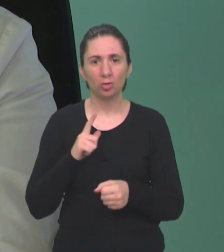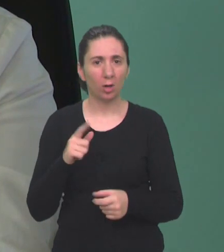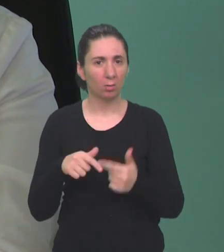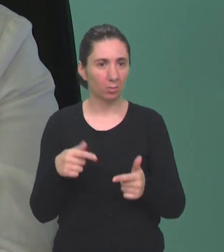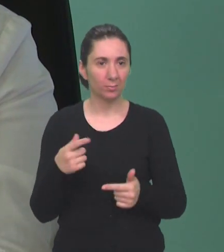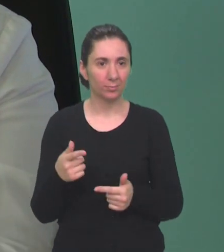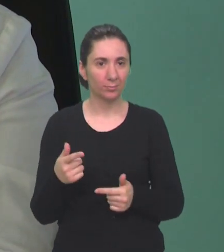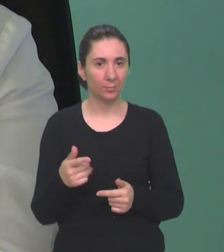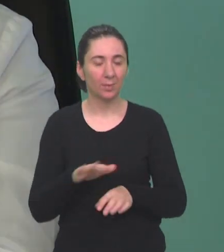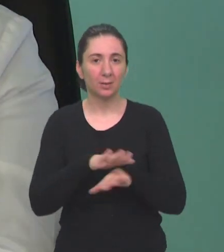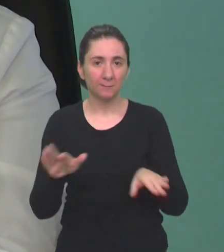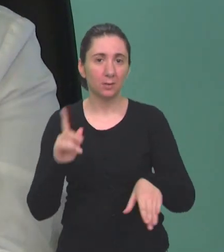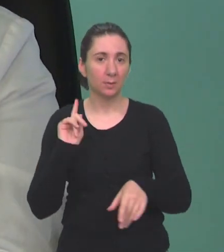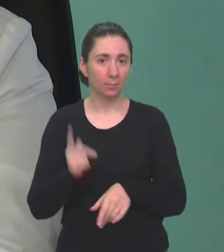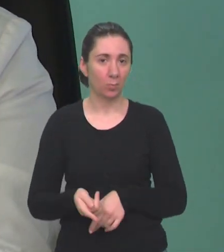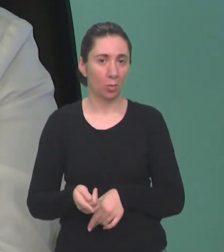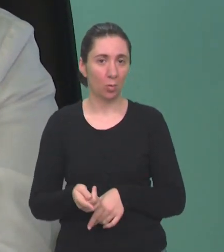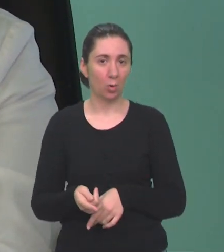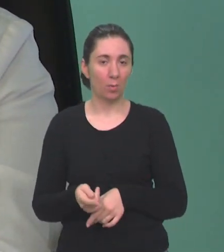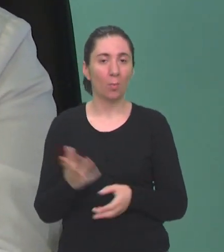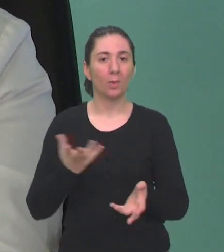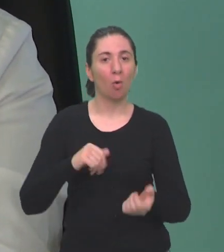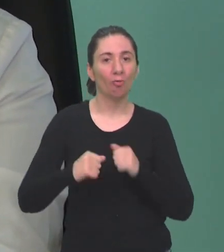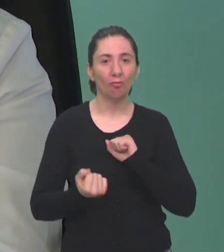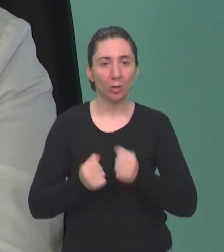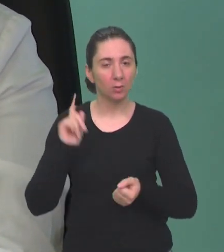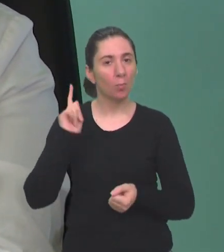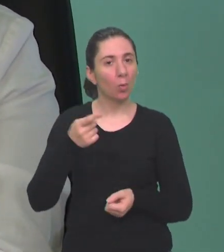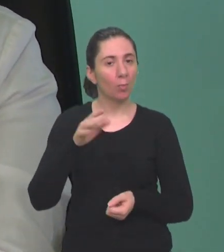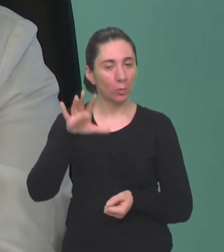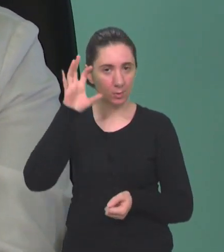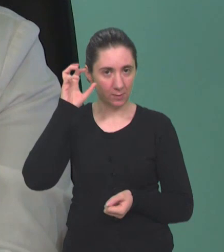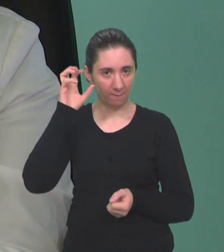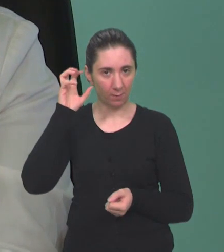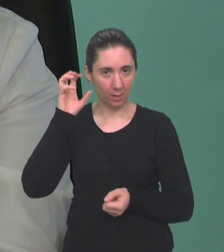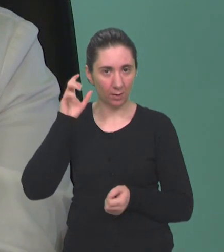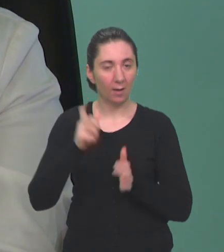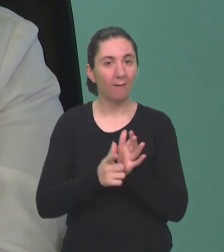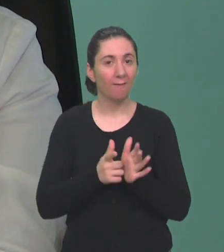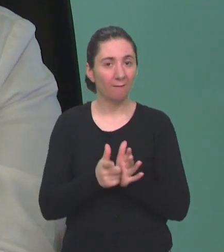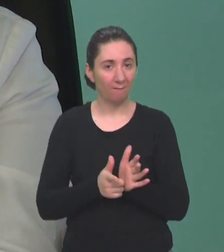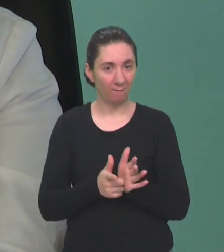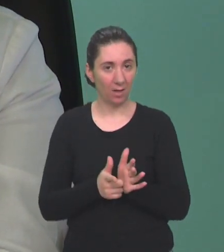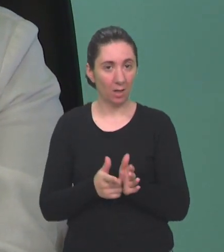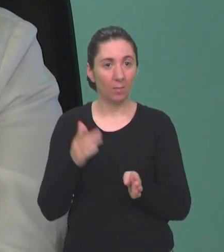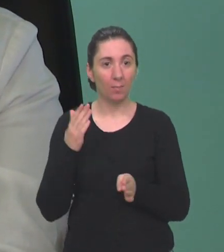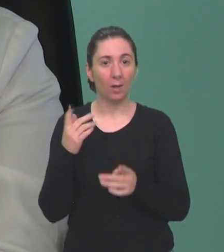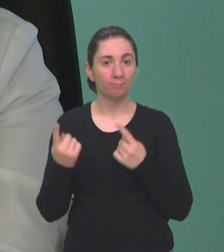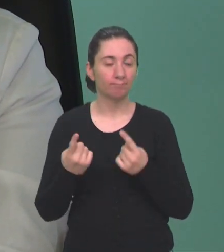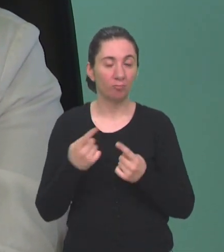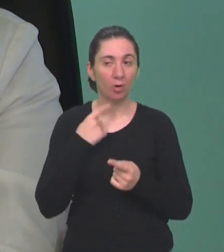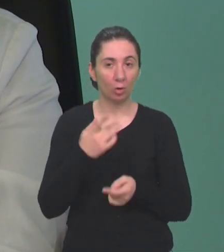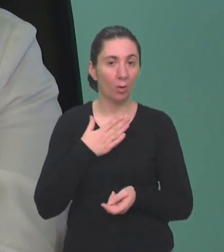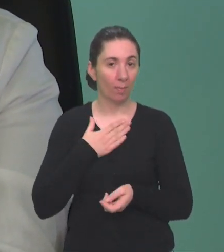tako dalje. Znači svi moramo na neki način biti fleksibilni, shvatiti da je zapravo vrijeme uvjetno rečeno